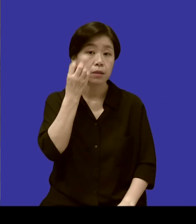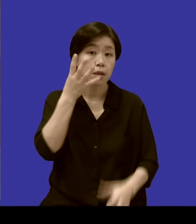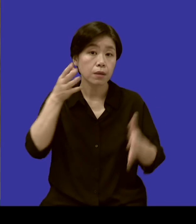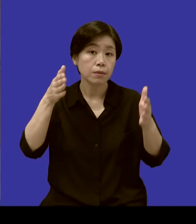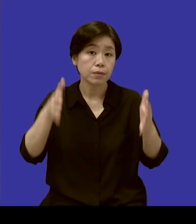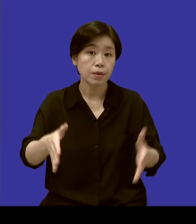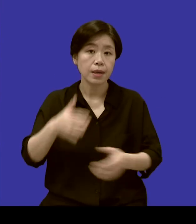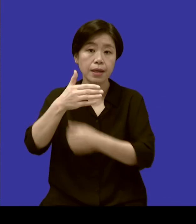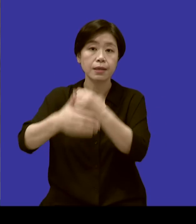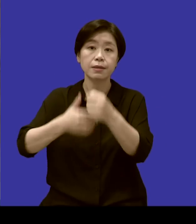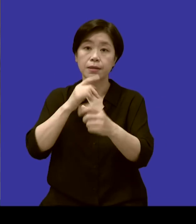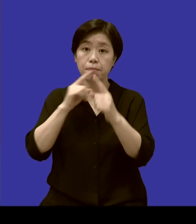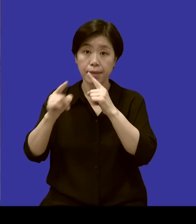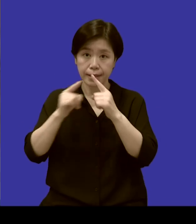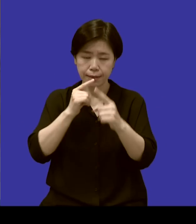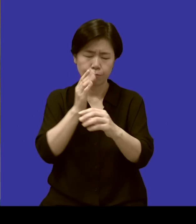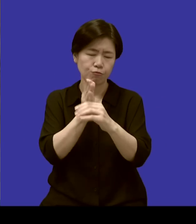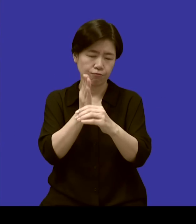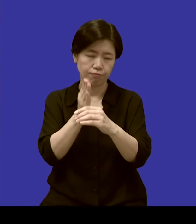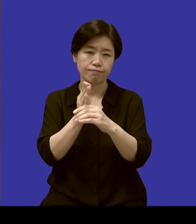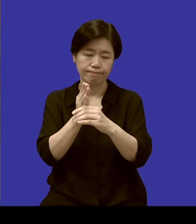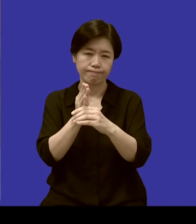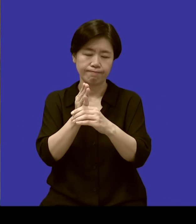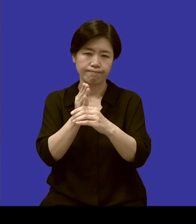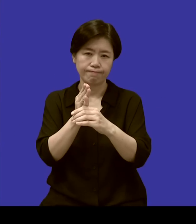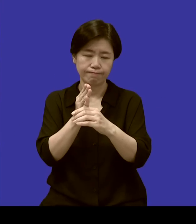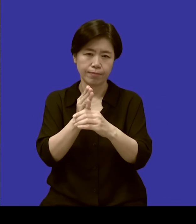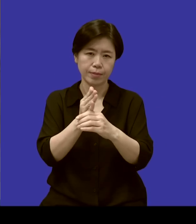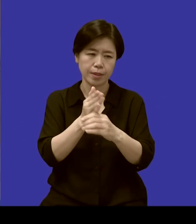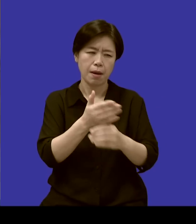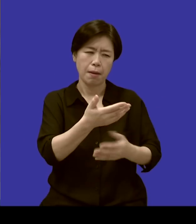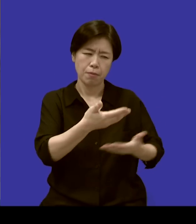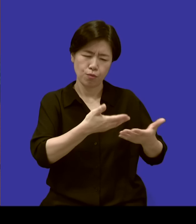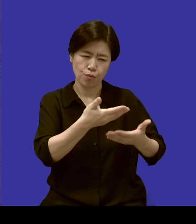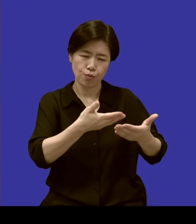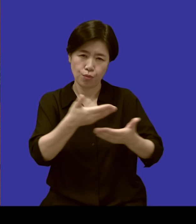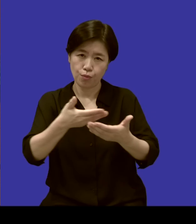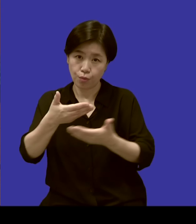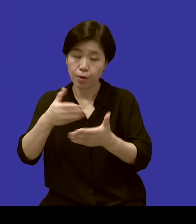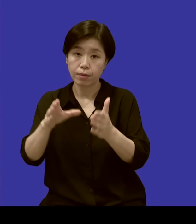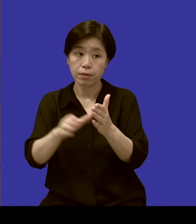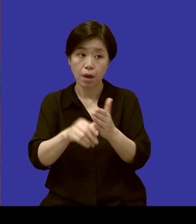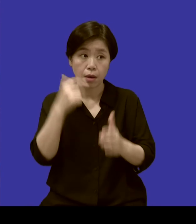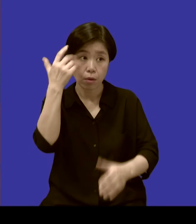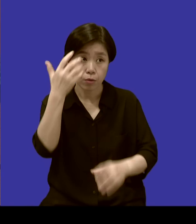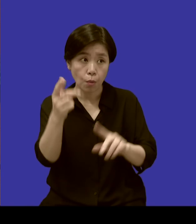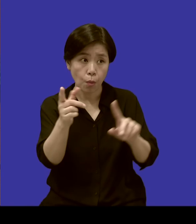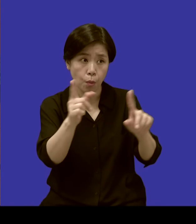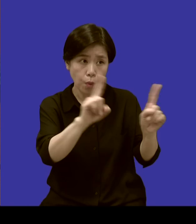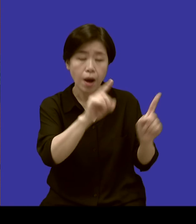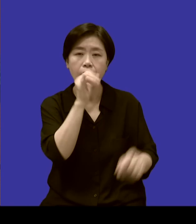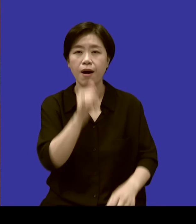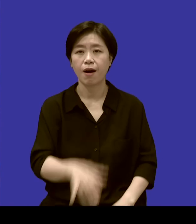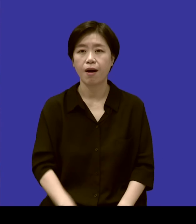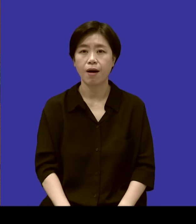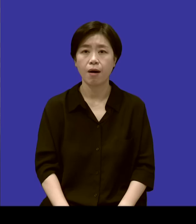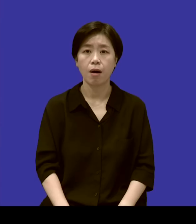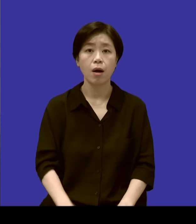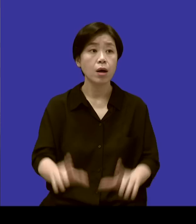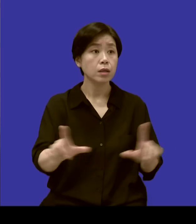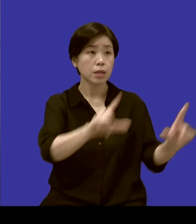놓고 일단은 말씀 회복이 되니까 예. 그들이 영적으로 회복이 와요. 아. 그들의 삶의 모든